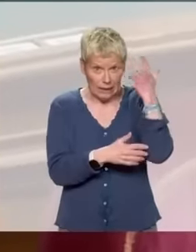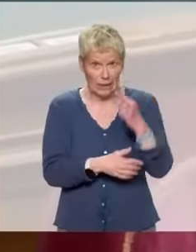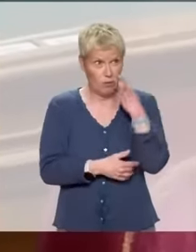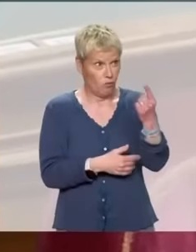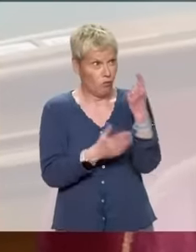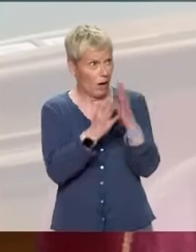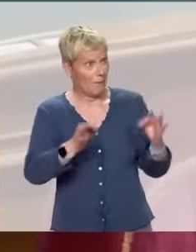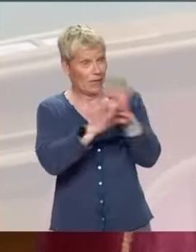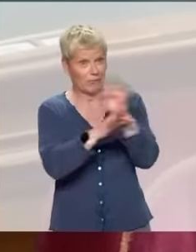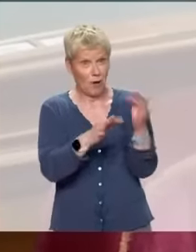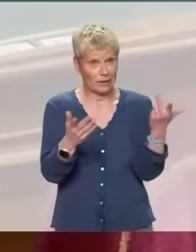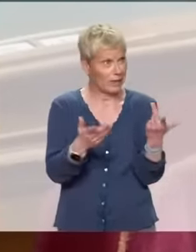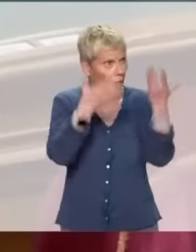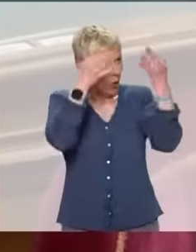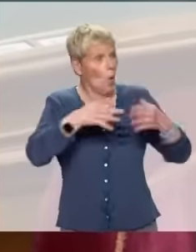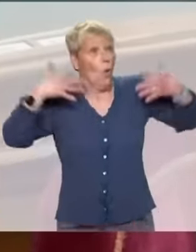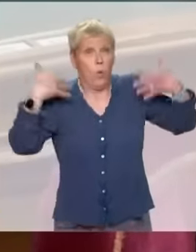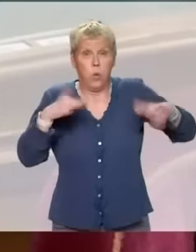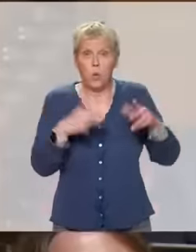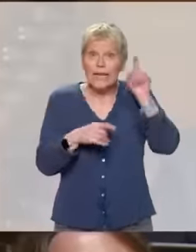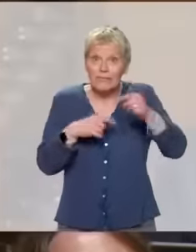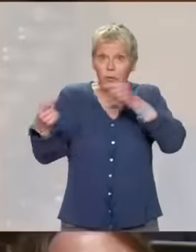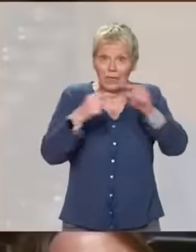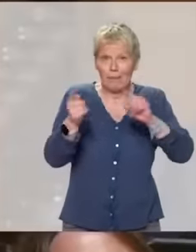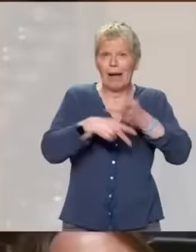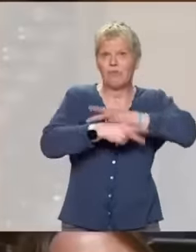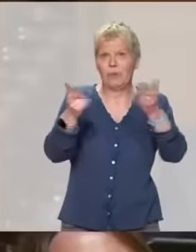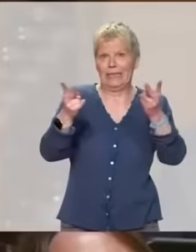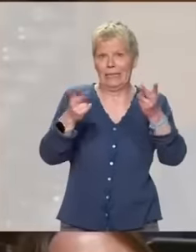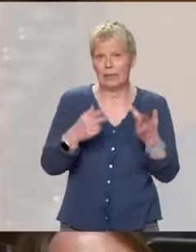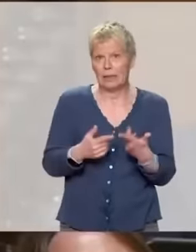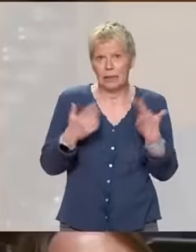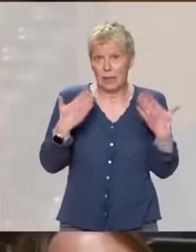de finances de notre pays, ça mérite un débat public de haut niveau. Faut conclure. Nous n'avons malheureusement pas aujourd'hui.